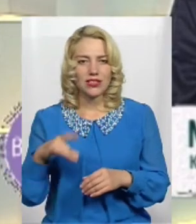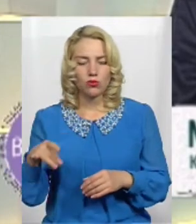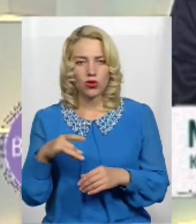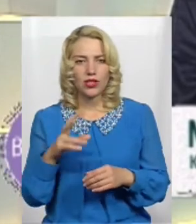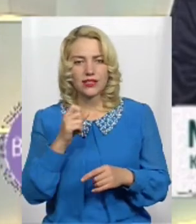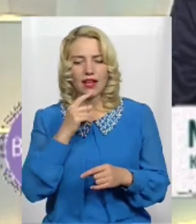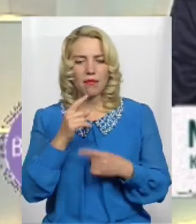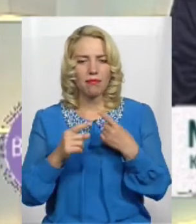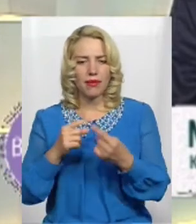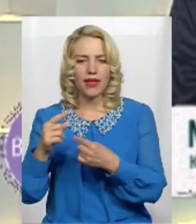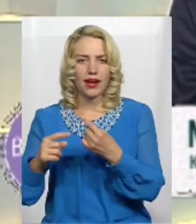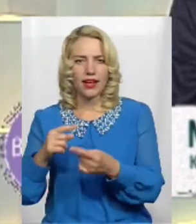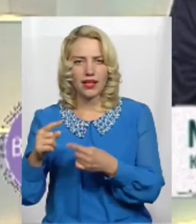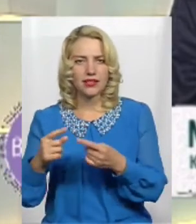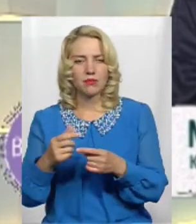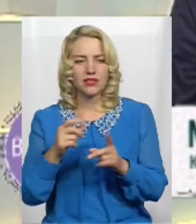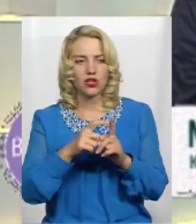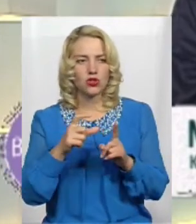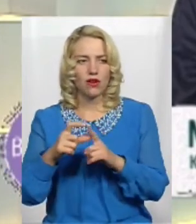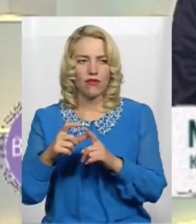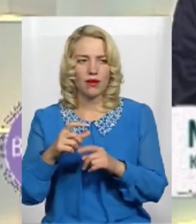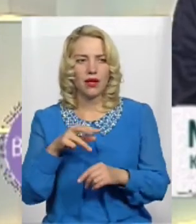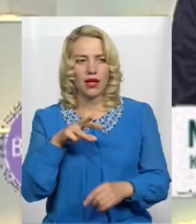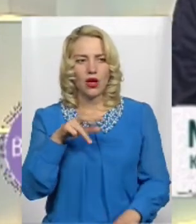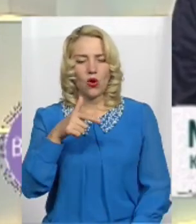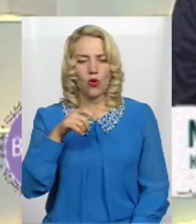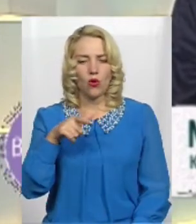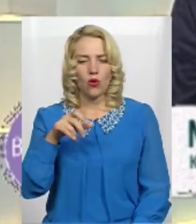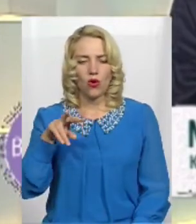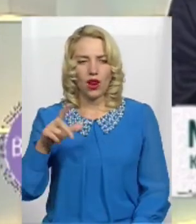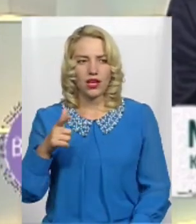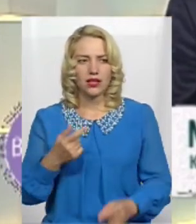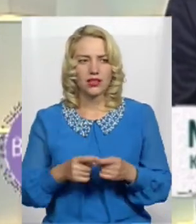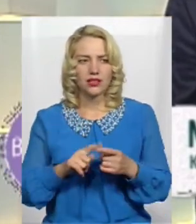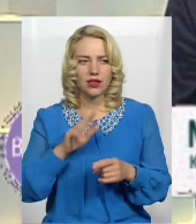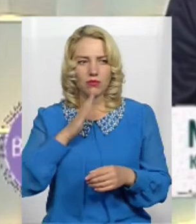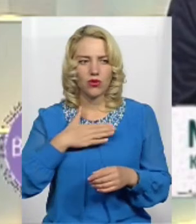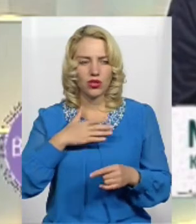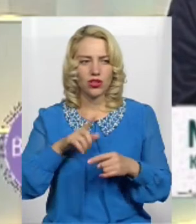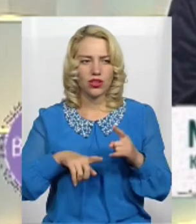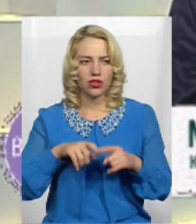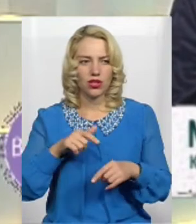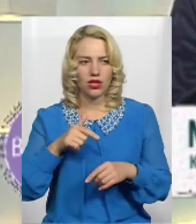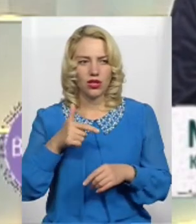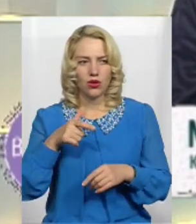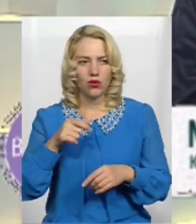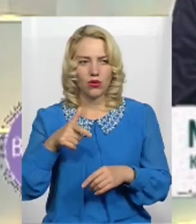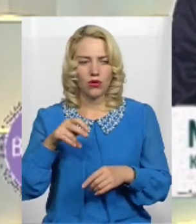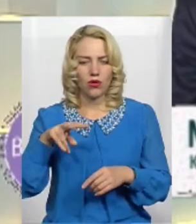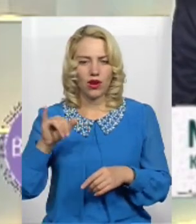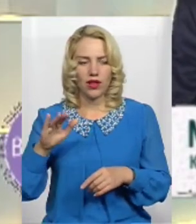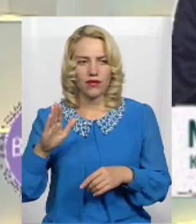переказами заснували предки Миколи Гоголя? Миколи Гоголя – це мої рідні Гоголі, в яких